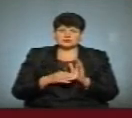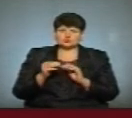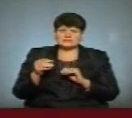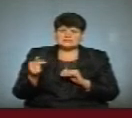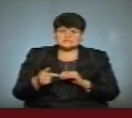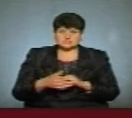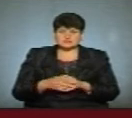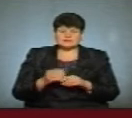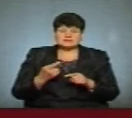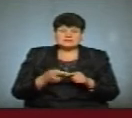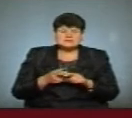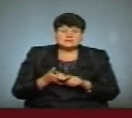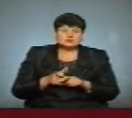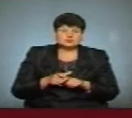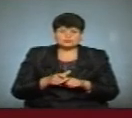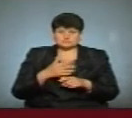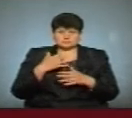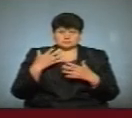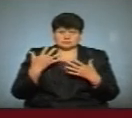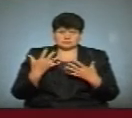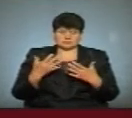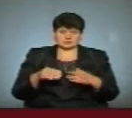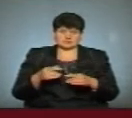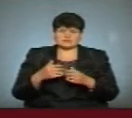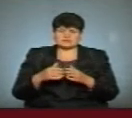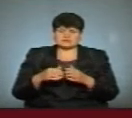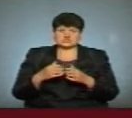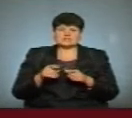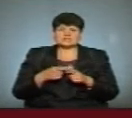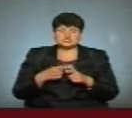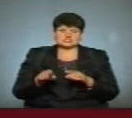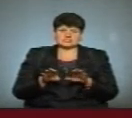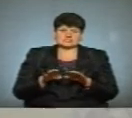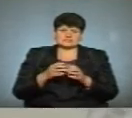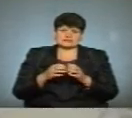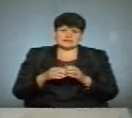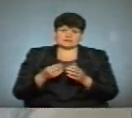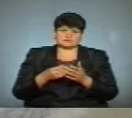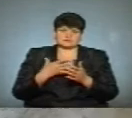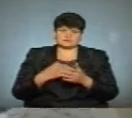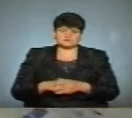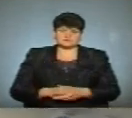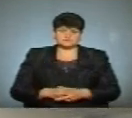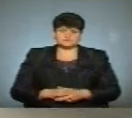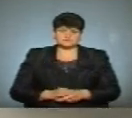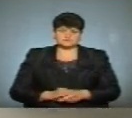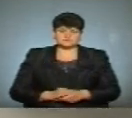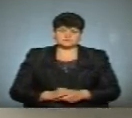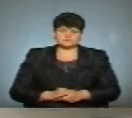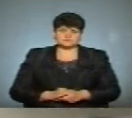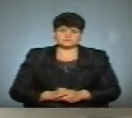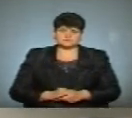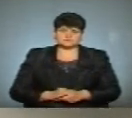гривень. Це суттєво більше, аніж середньозважений тариф за програмою медичних гарантій. Діана Ярошенко, Анастасія Чечко,